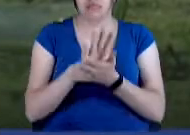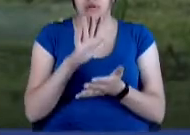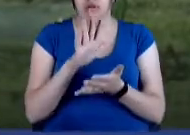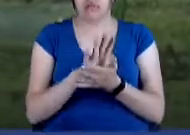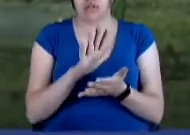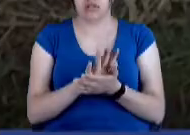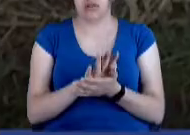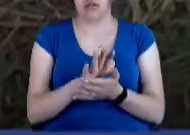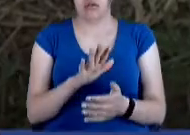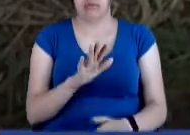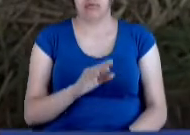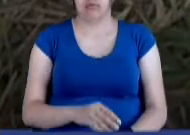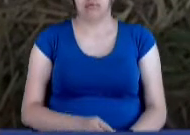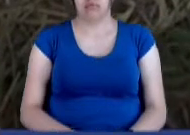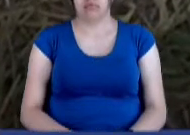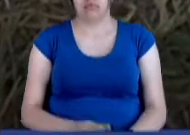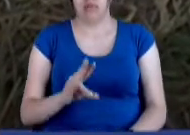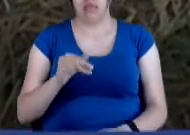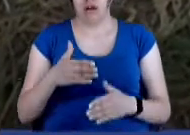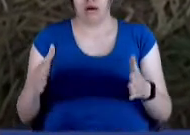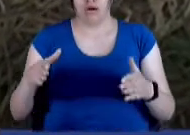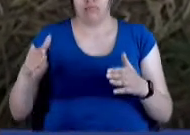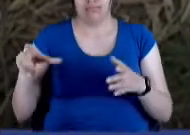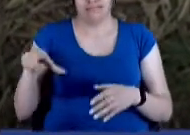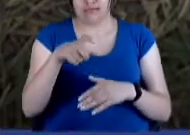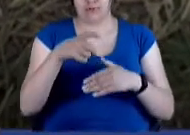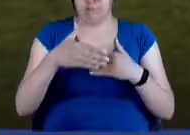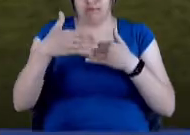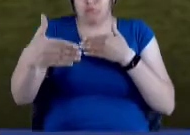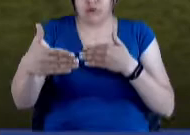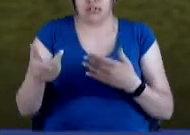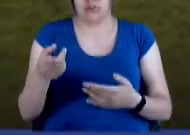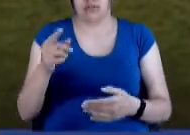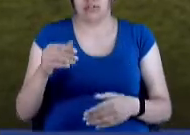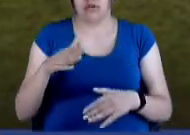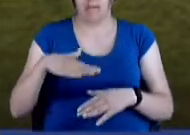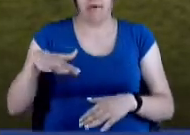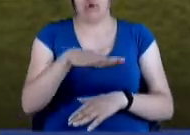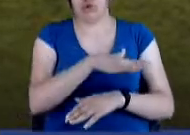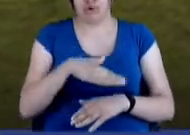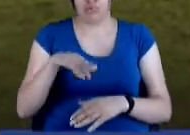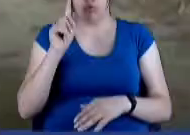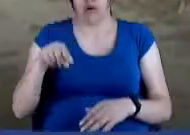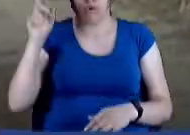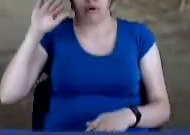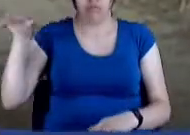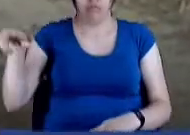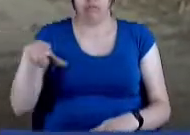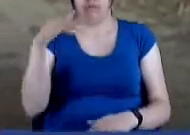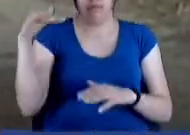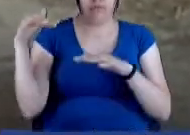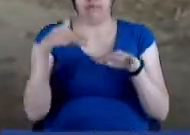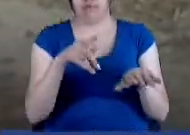багато сміття на узбіччі, на пляжу, ну і також в самій річці. Ну,